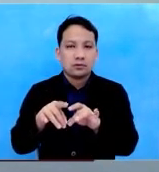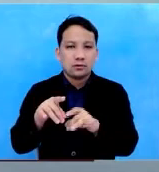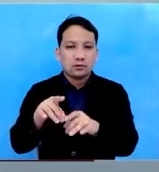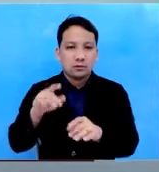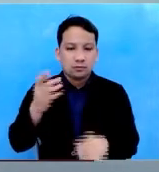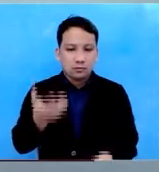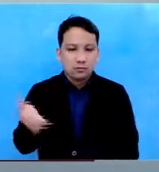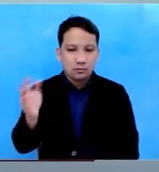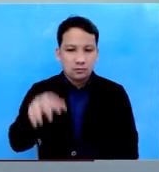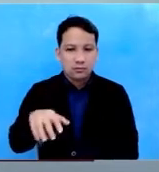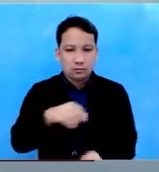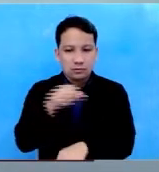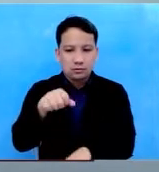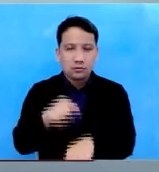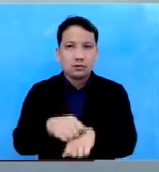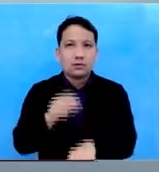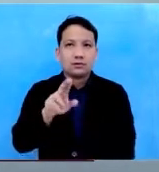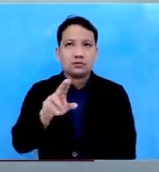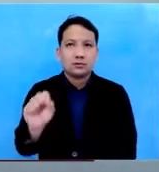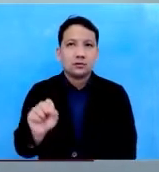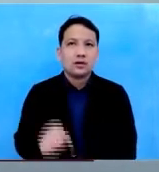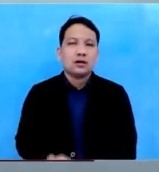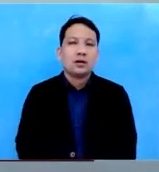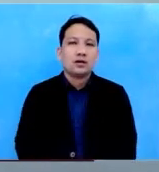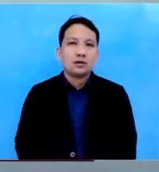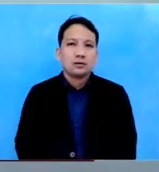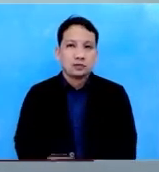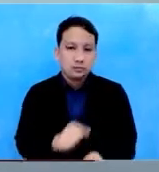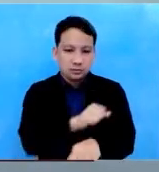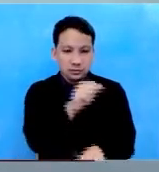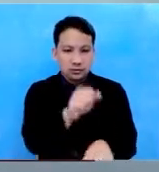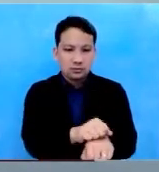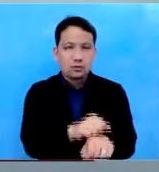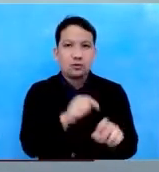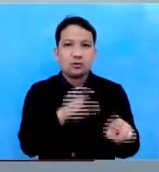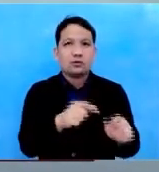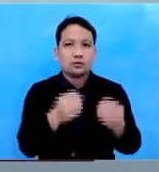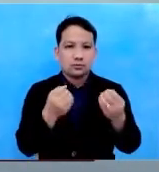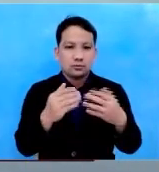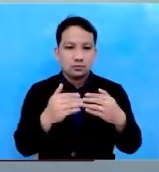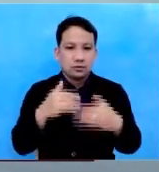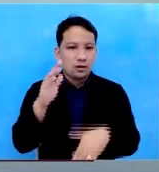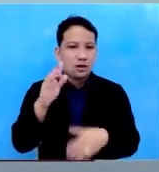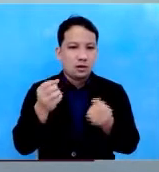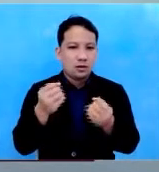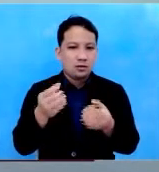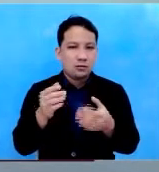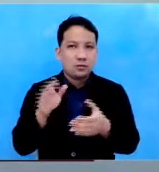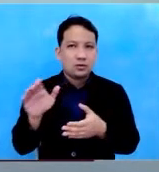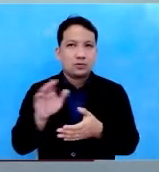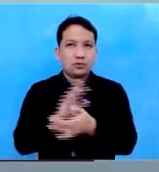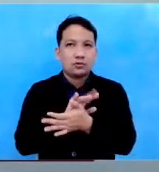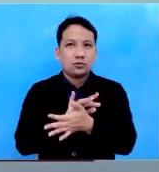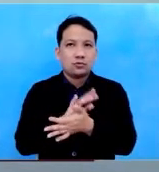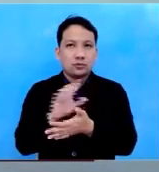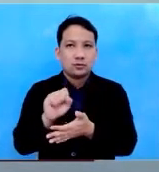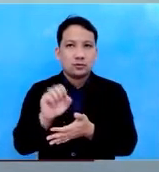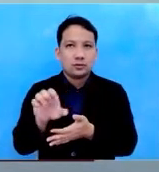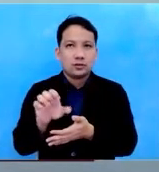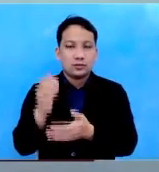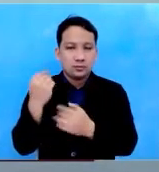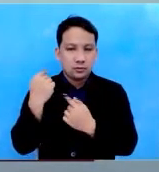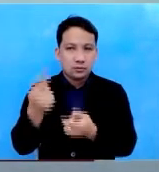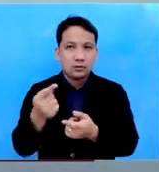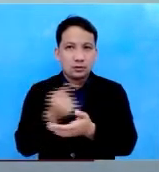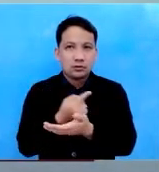Singapore at sa US. Sa Singapore, biglang lumobo ang bilang ng kanilang mga COVID-19 cases noong nakaraang linggo dahil